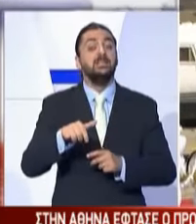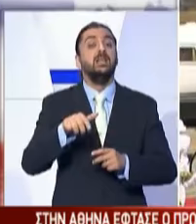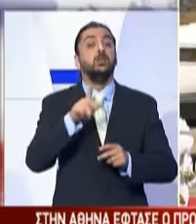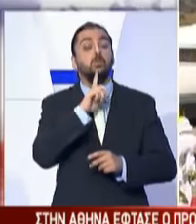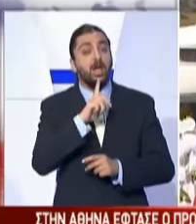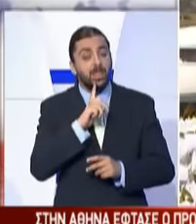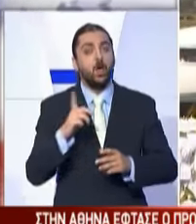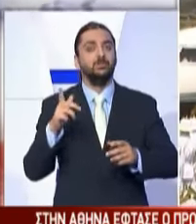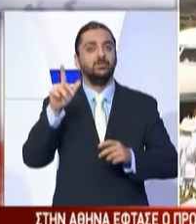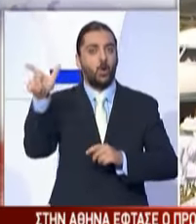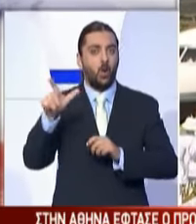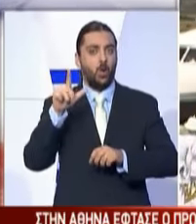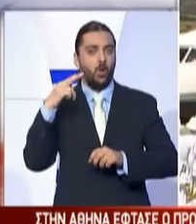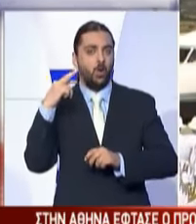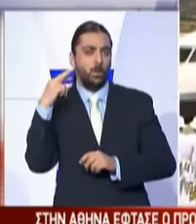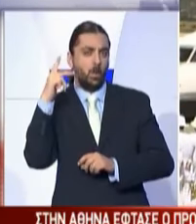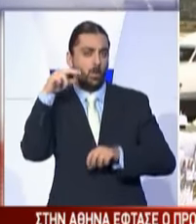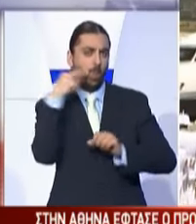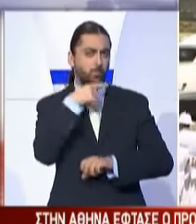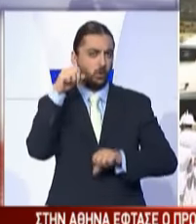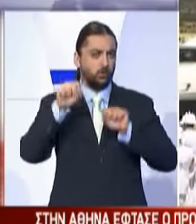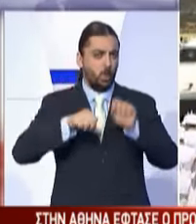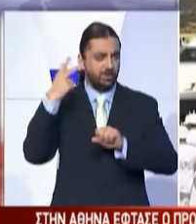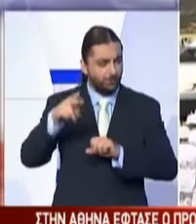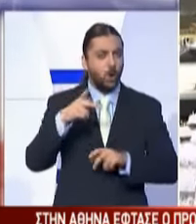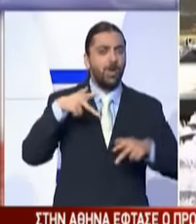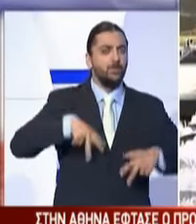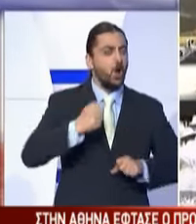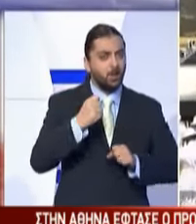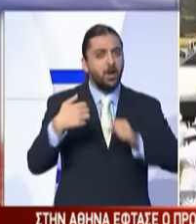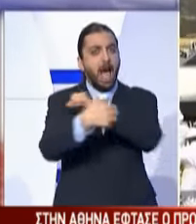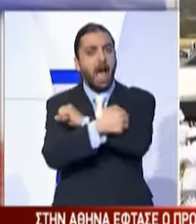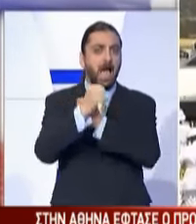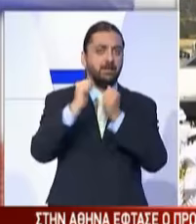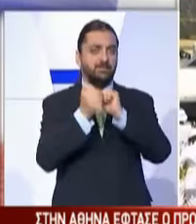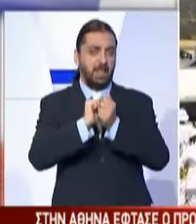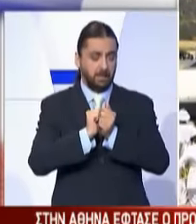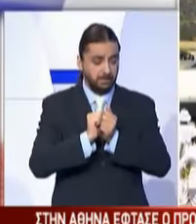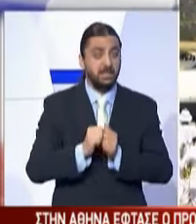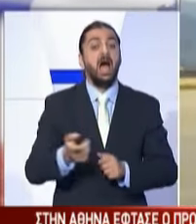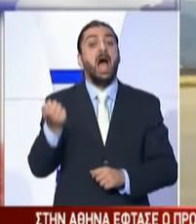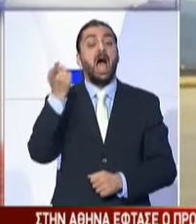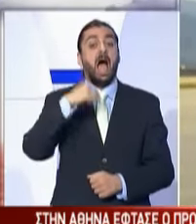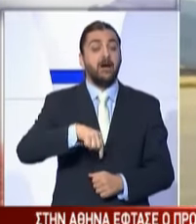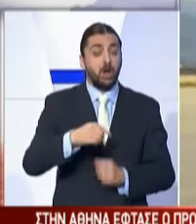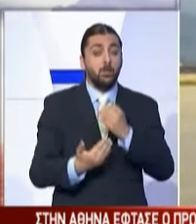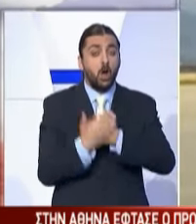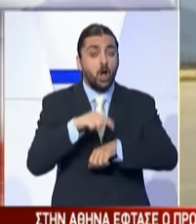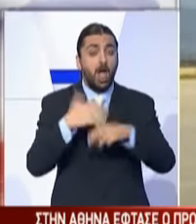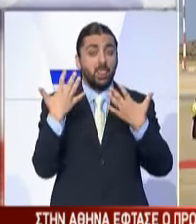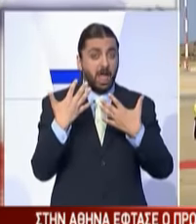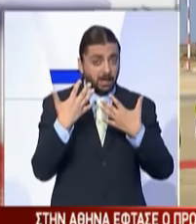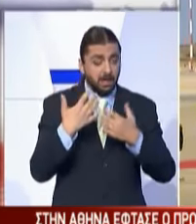επίσης θερμό εναγκαλισμό κ. Γιούγκερ. Αύριο θα συναντηθεί επίσημα με τον Πρωθυπουργό στο Μέγαρο Μαξίμου στις 10 το πρωί